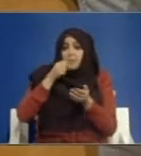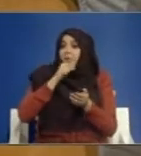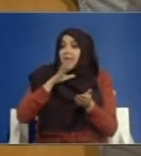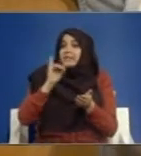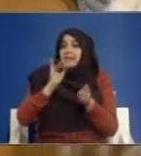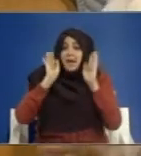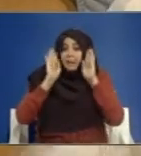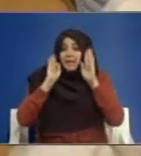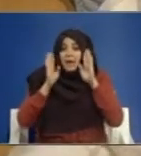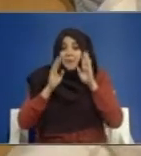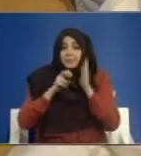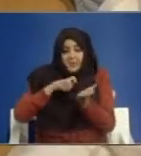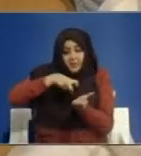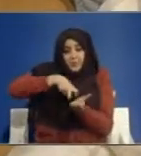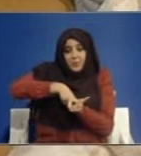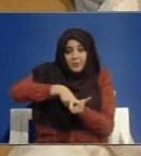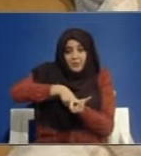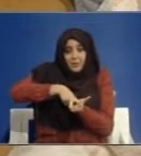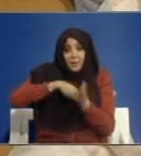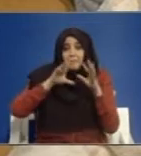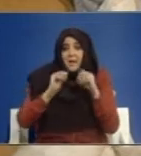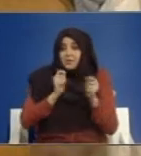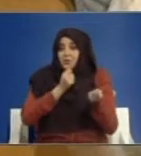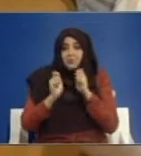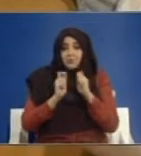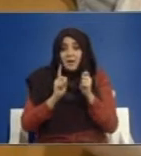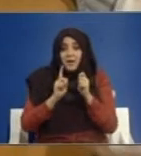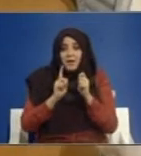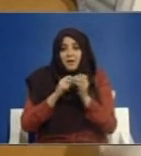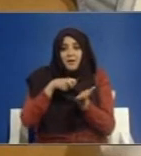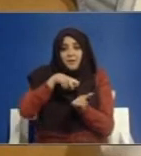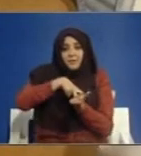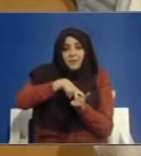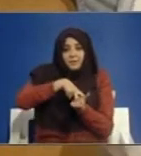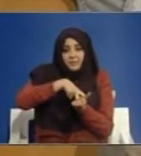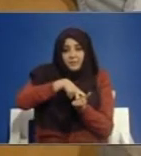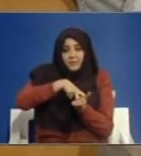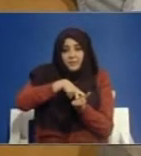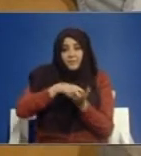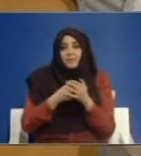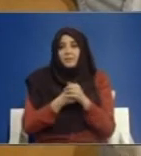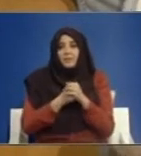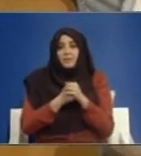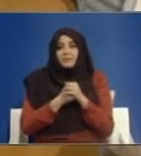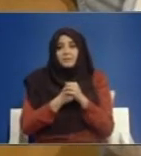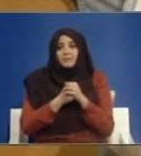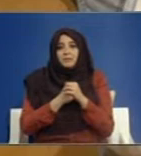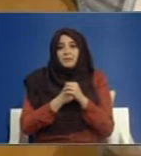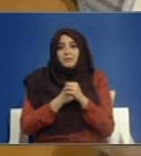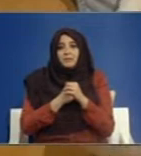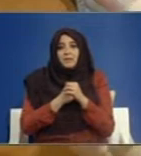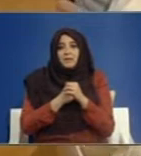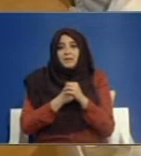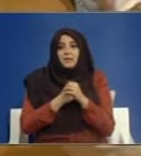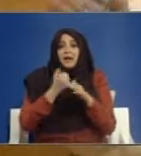ثاني ركبتيه، معناه على الهيئة اللي صلى عليه، اللي مصلي عليه يقعد هكذاك، وهو ثاني ركبتيه قبل ما